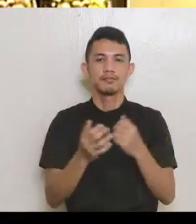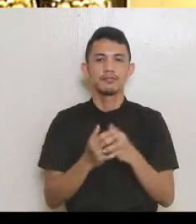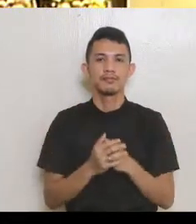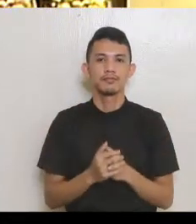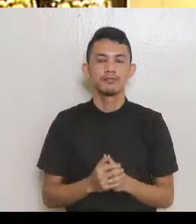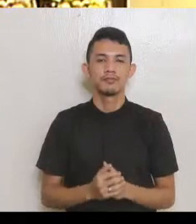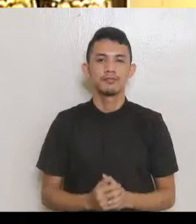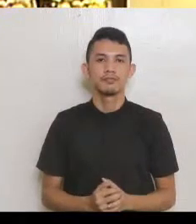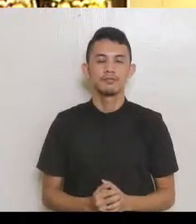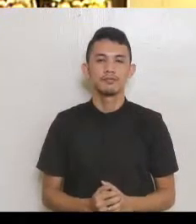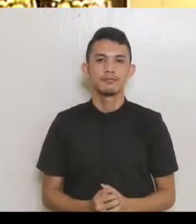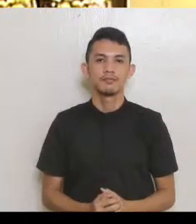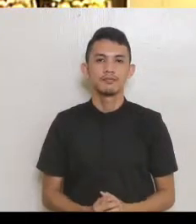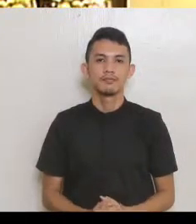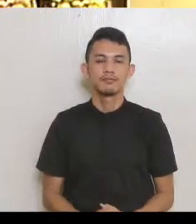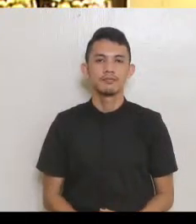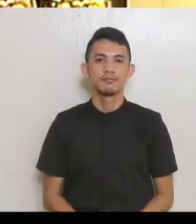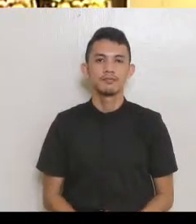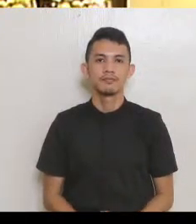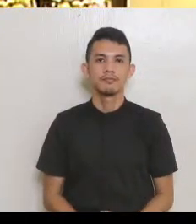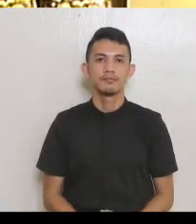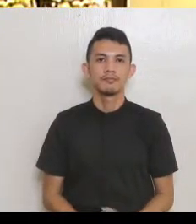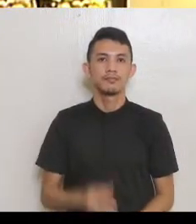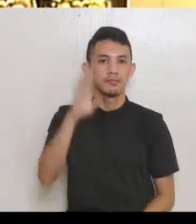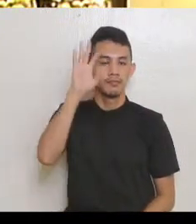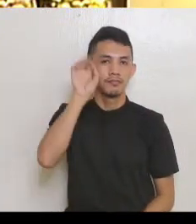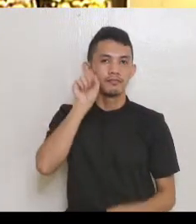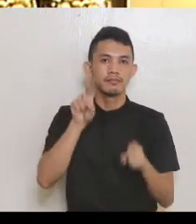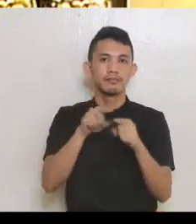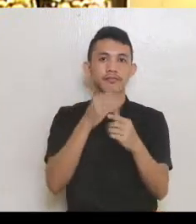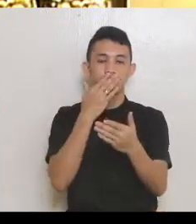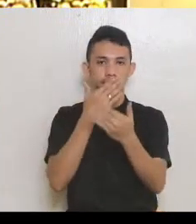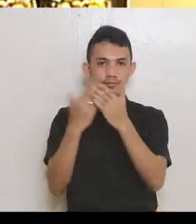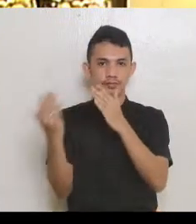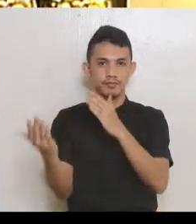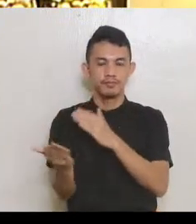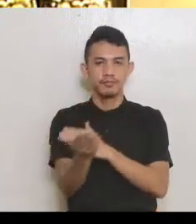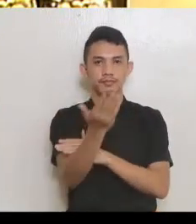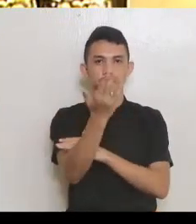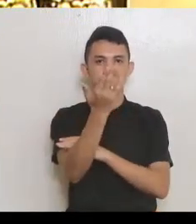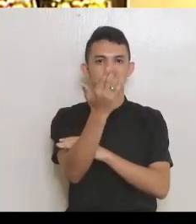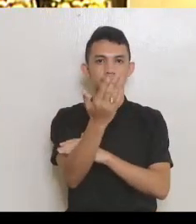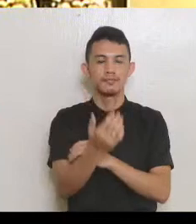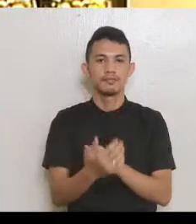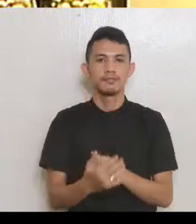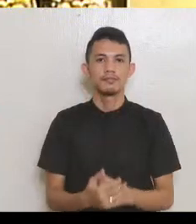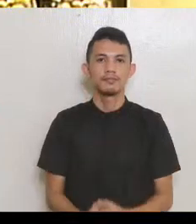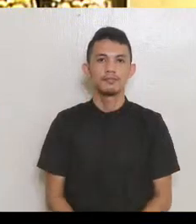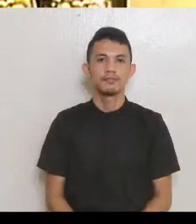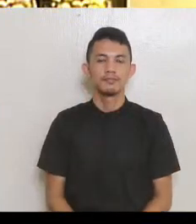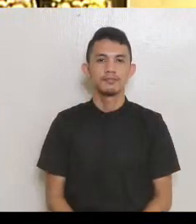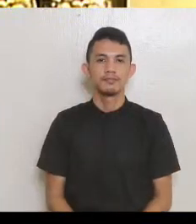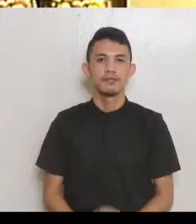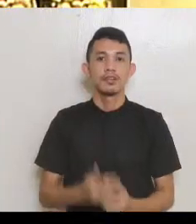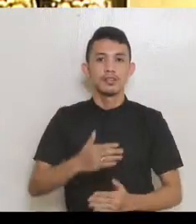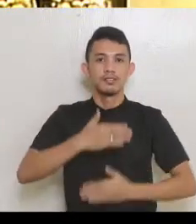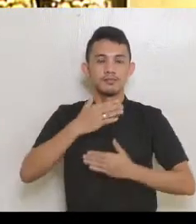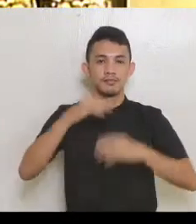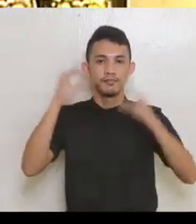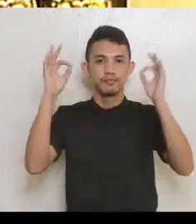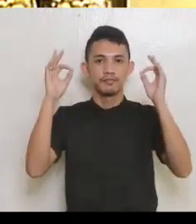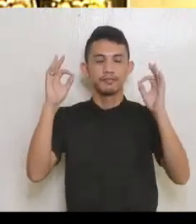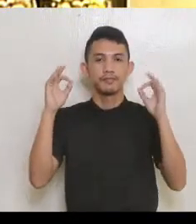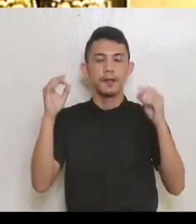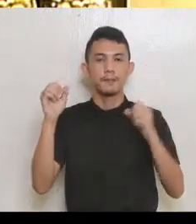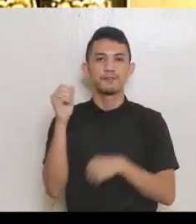Maanaa usab kanimo. Mga igsuon, maing buntag sa tanan. Happy Pentecost Sunday